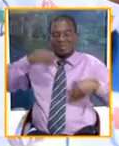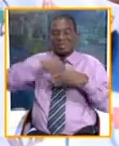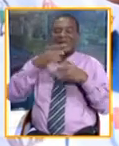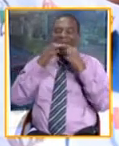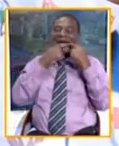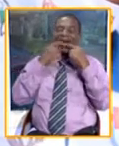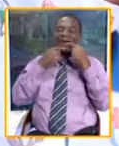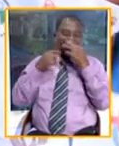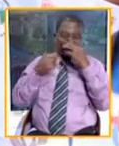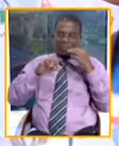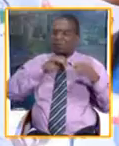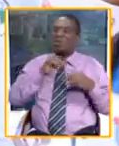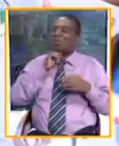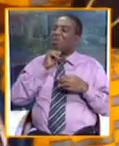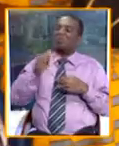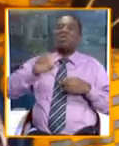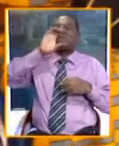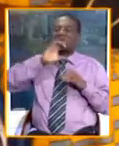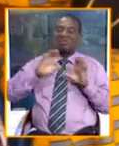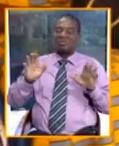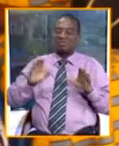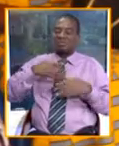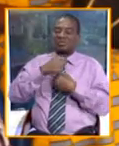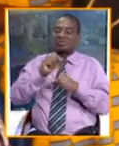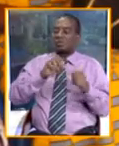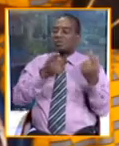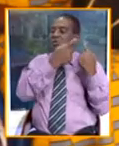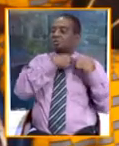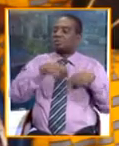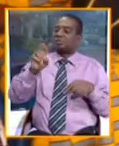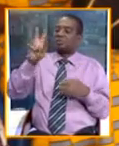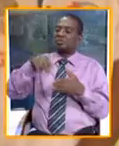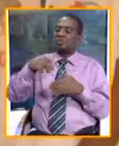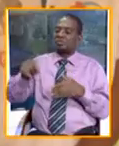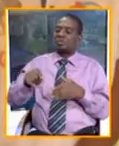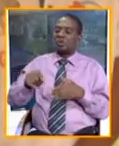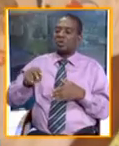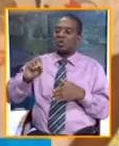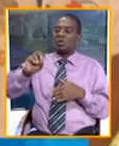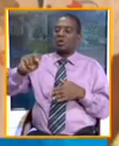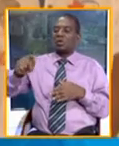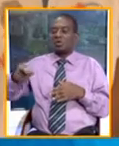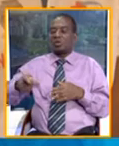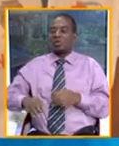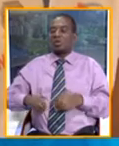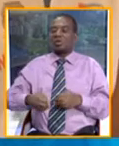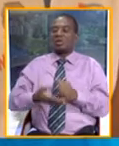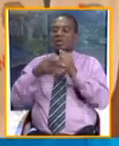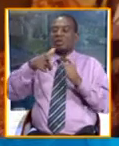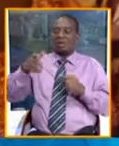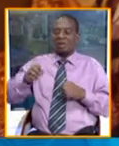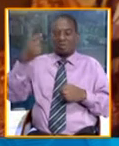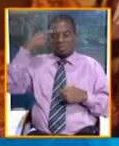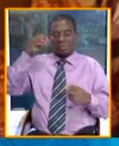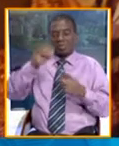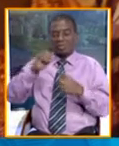l'envie de boire, tu n'as plus l'envie de rentrer dans la drogue. Créé depuis 2012, l'ONG Aidons-les a pour objectif principal de lutter